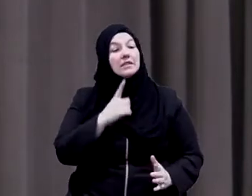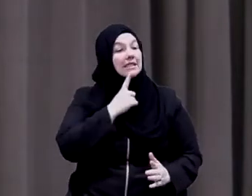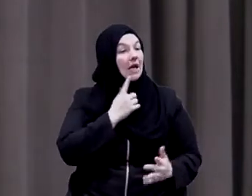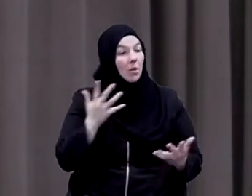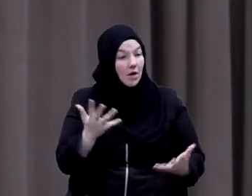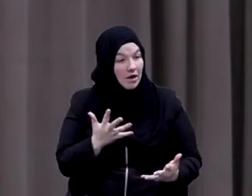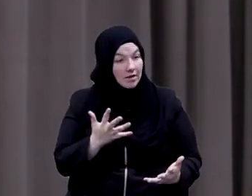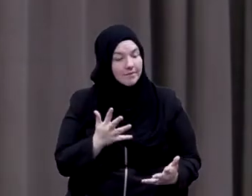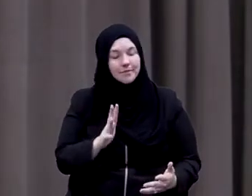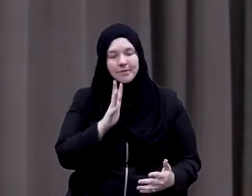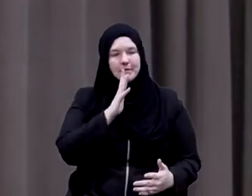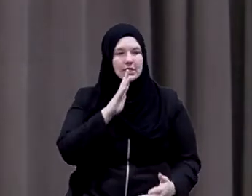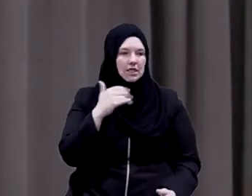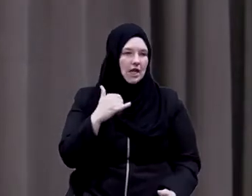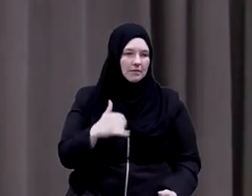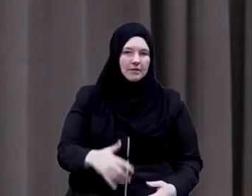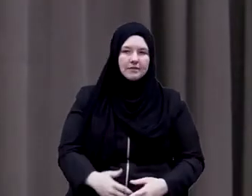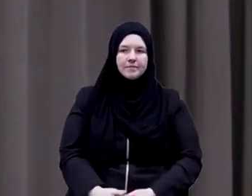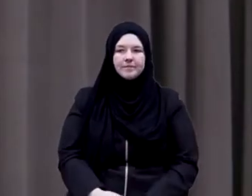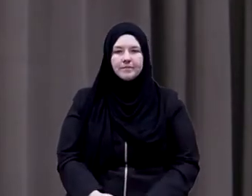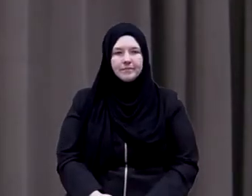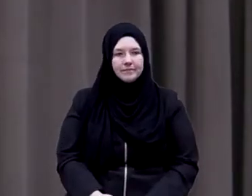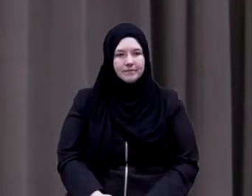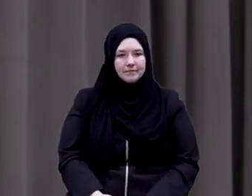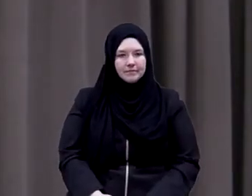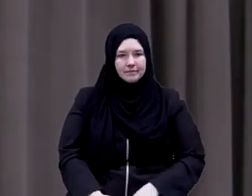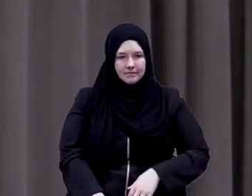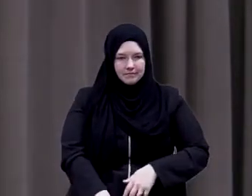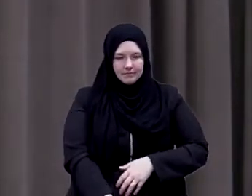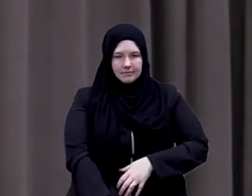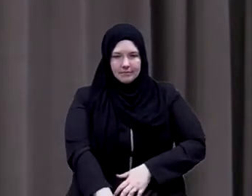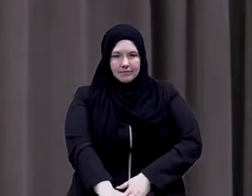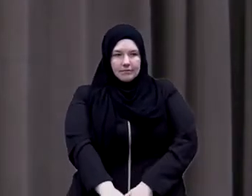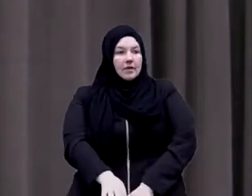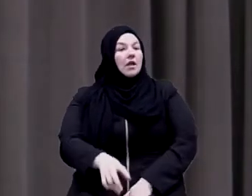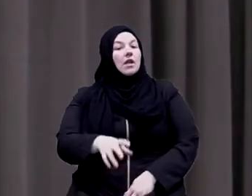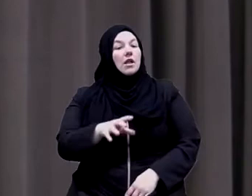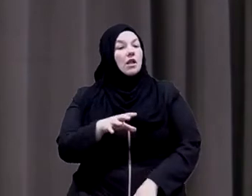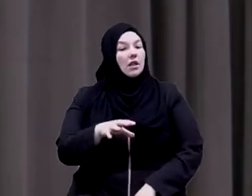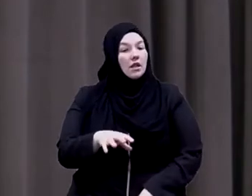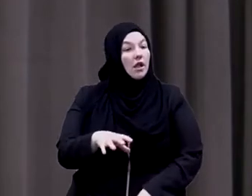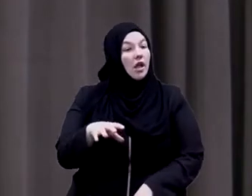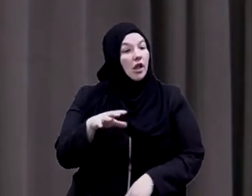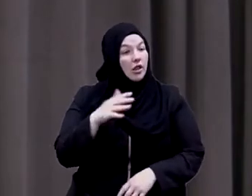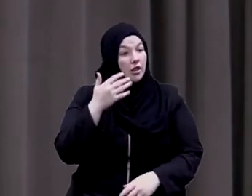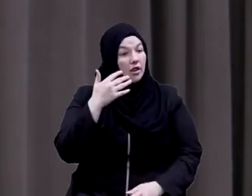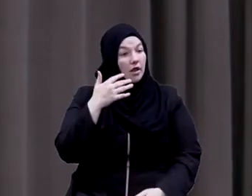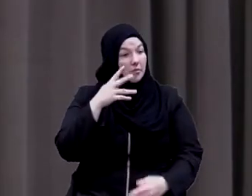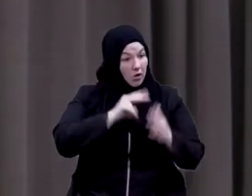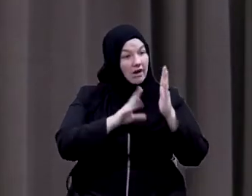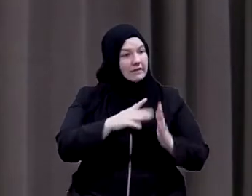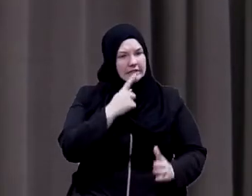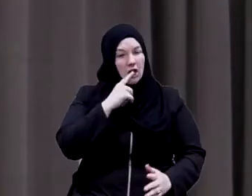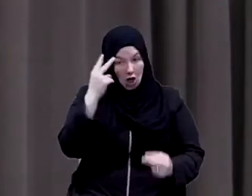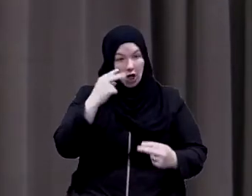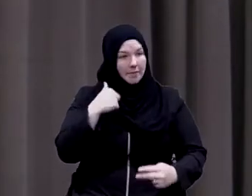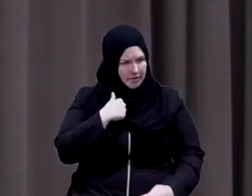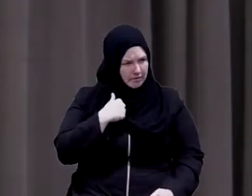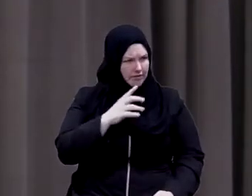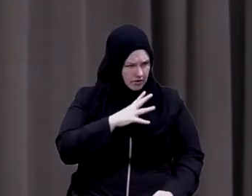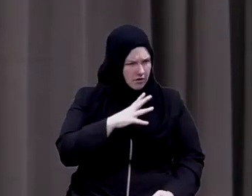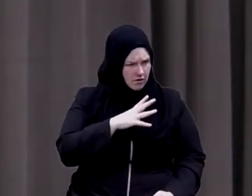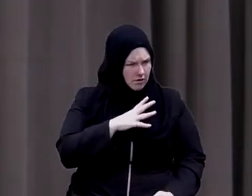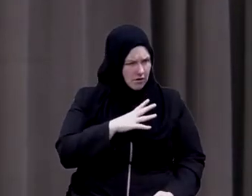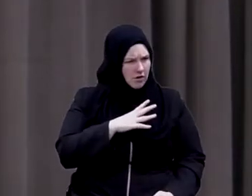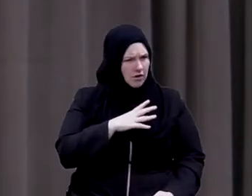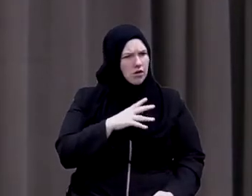لَتَنْقُضُنَّ عُرَى الْإِسْلَامِ عُرْوَةً عُرْوَةً. Look at me. This is نَقْضُ عُرَى الْإِسْلَامِ. You will unbutton the